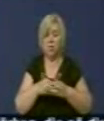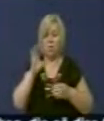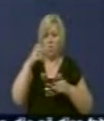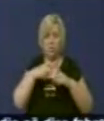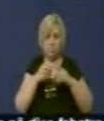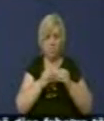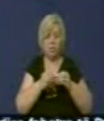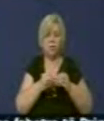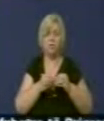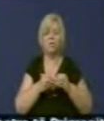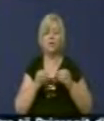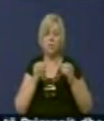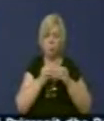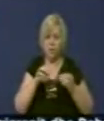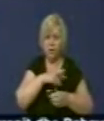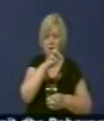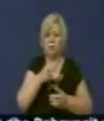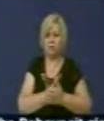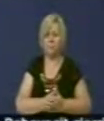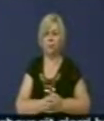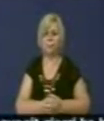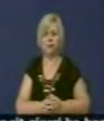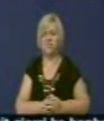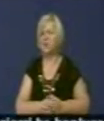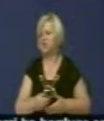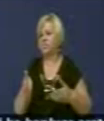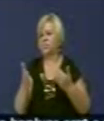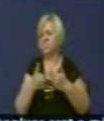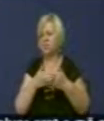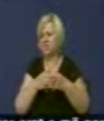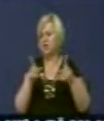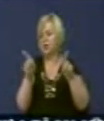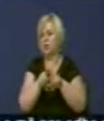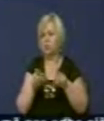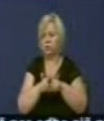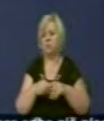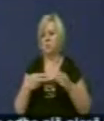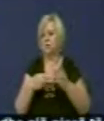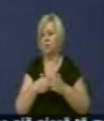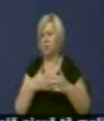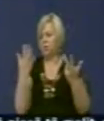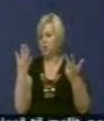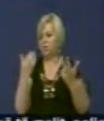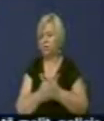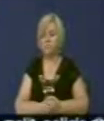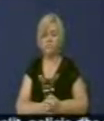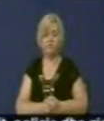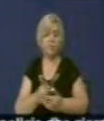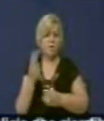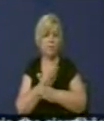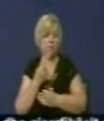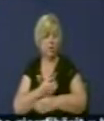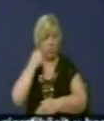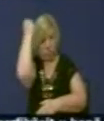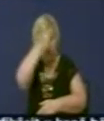nuk na afroi drejt antarësimit në Organizatën e Kombeve të Bashkuara. Ngjajshëm, as pasja e EULEX-it në Kosovë nuk na ofroi drejt